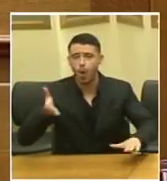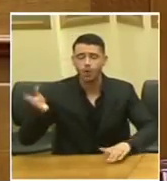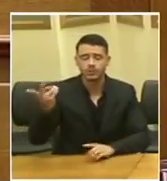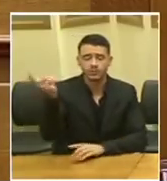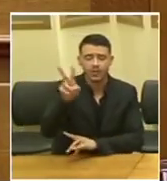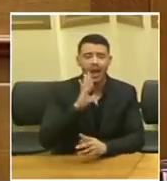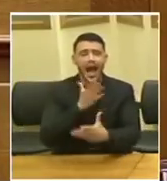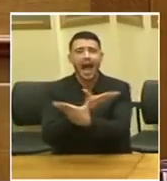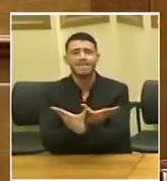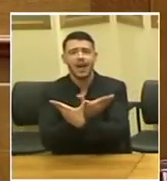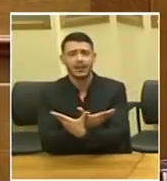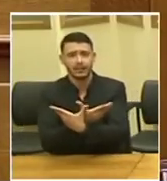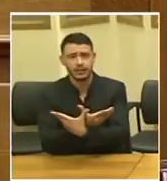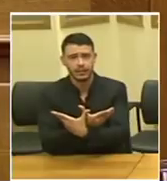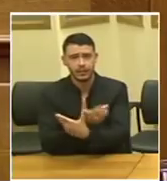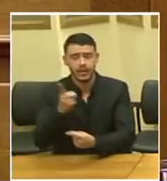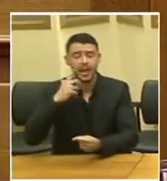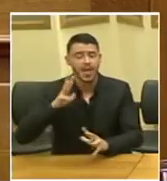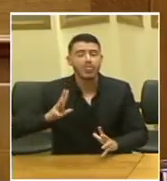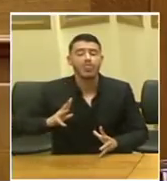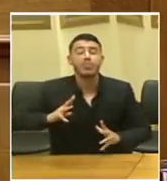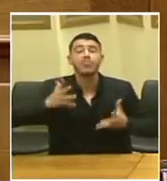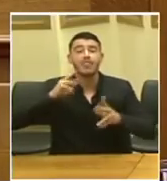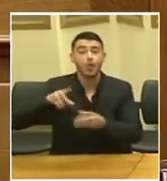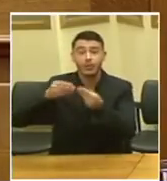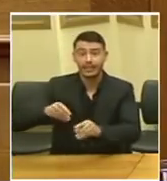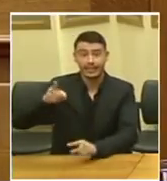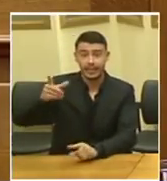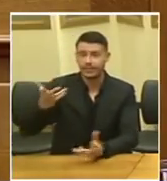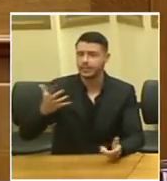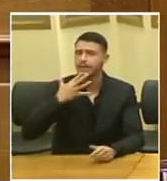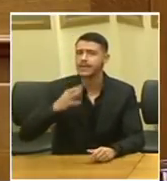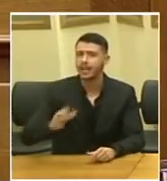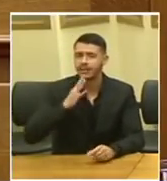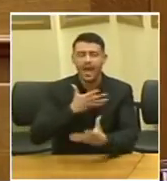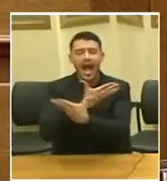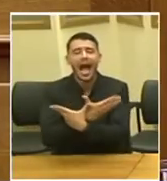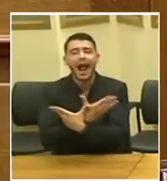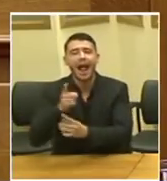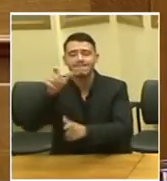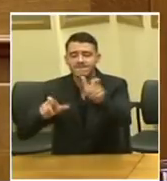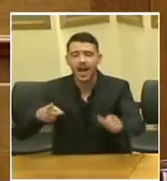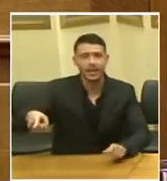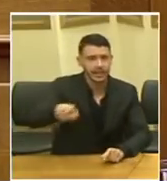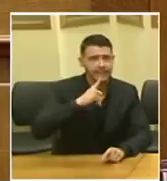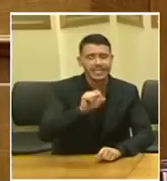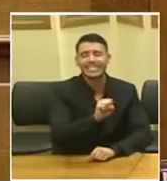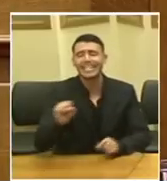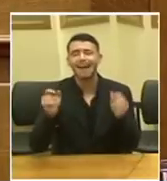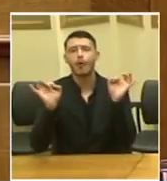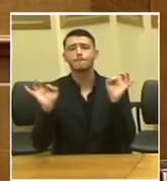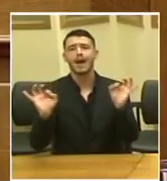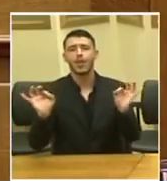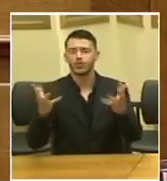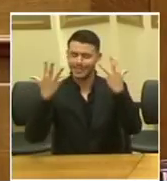γείτονας χώρας κανείς άλλος περισσότερο. Διότι είναι οι Αλβανοί και οι Σλαβομακεδόνες που έχουν μεγάλη